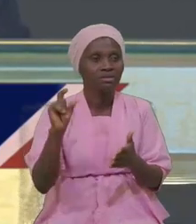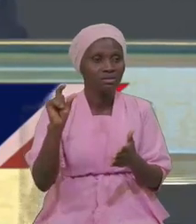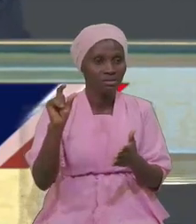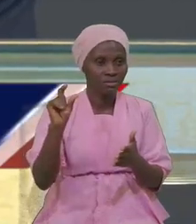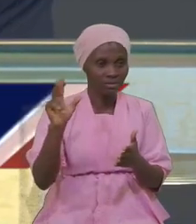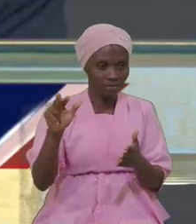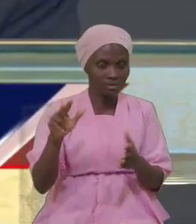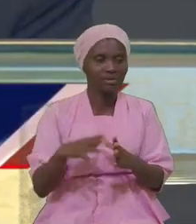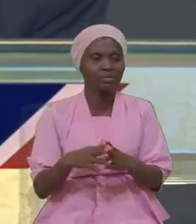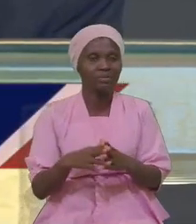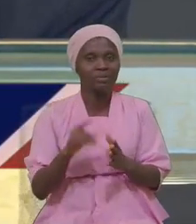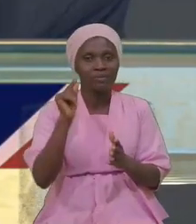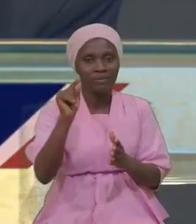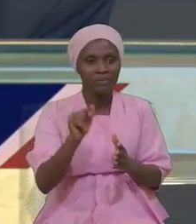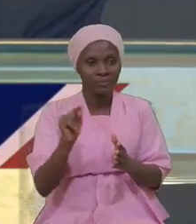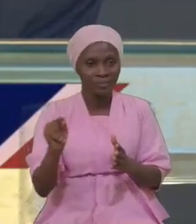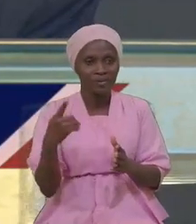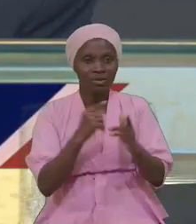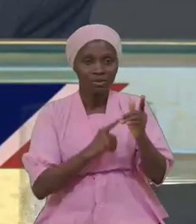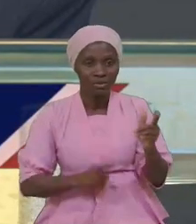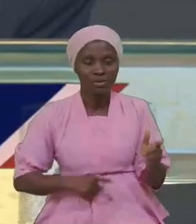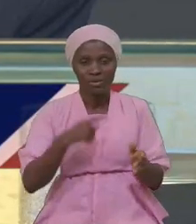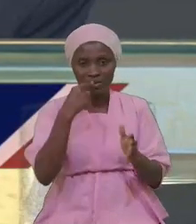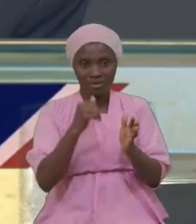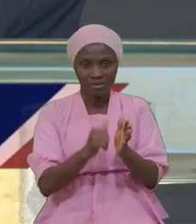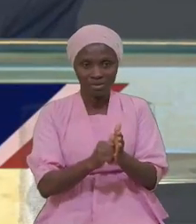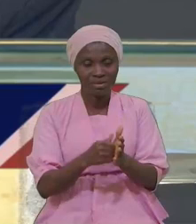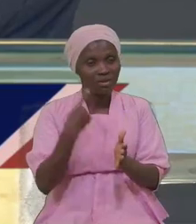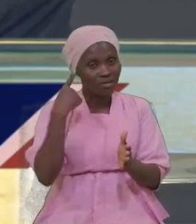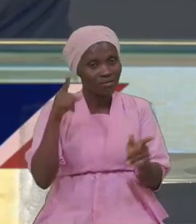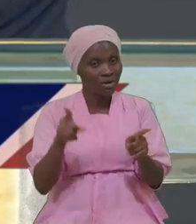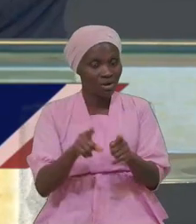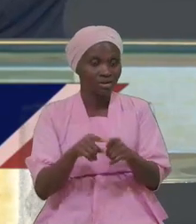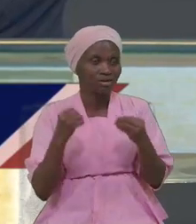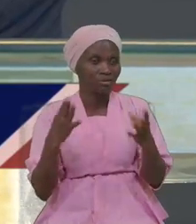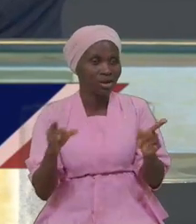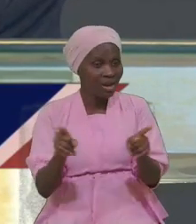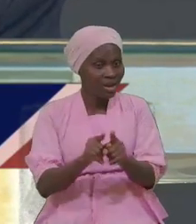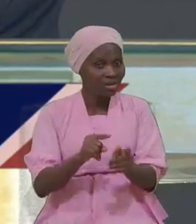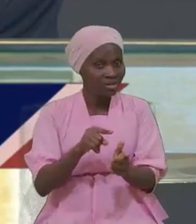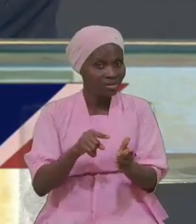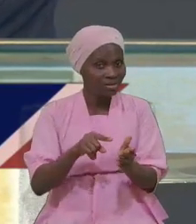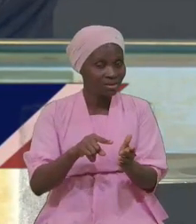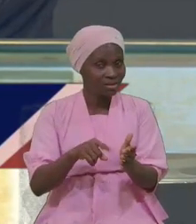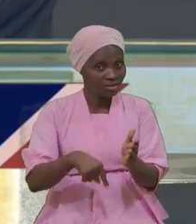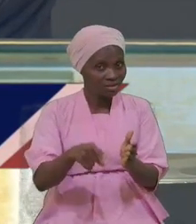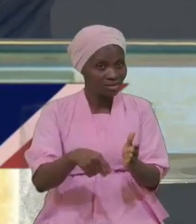Chapitre 29, verset 13. Le Seigneur dit, quand ce peuple s'approche de